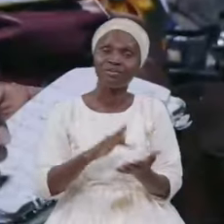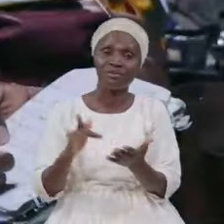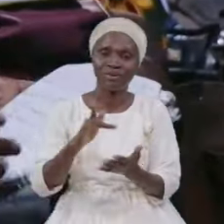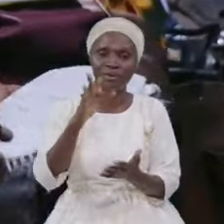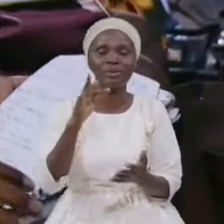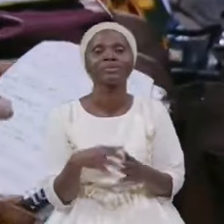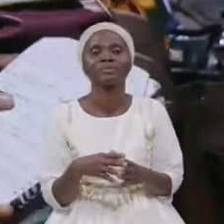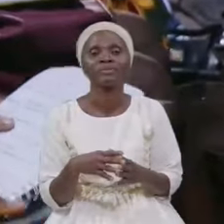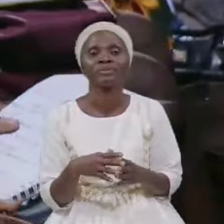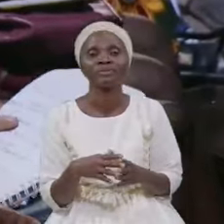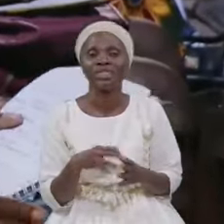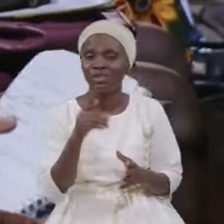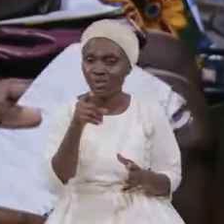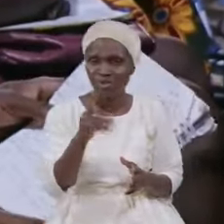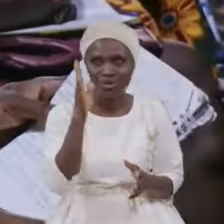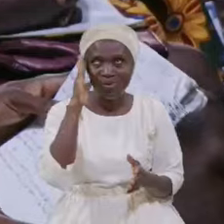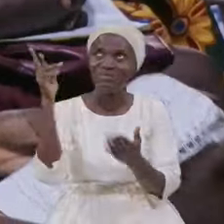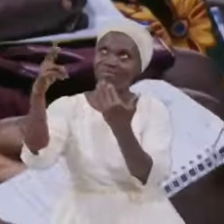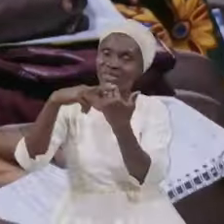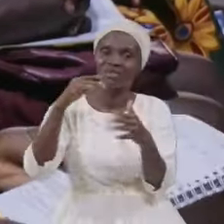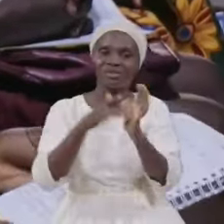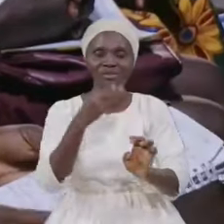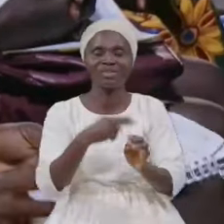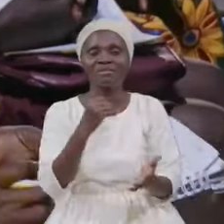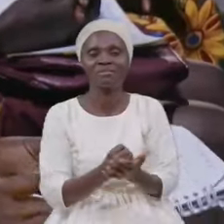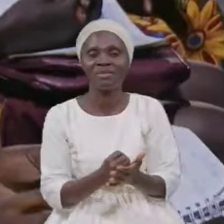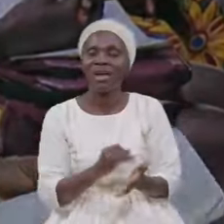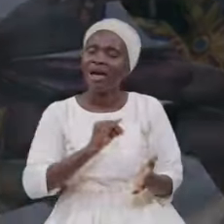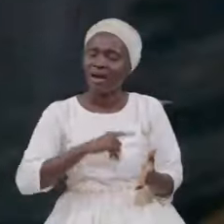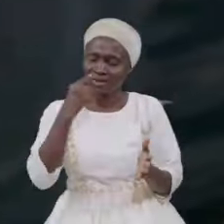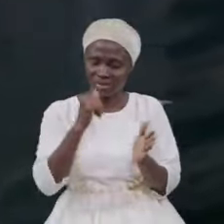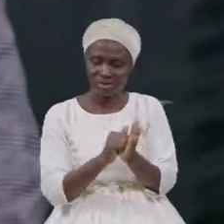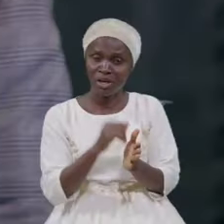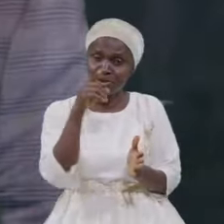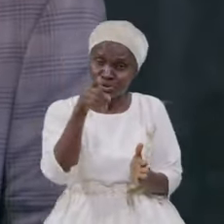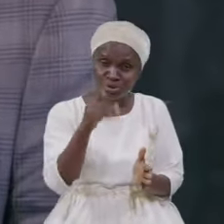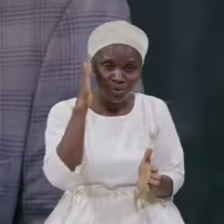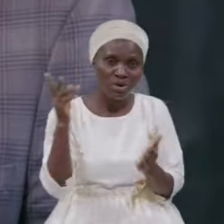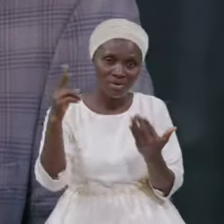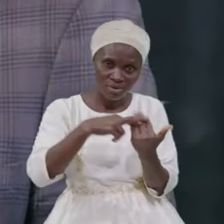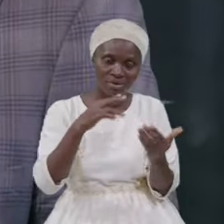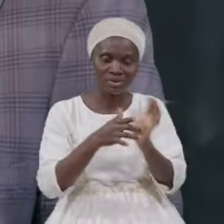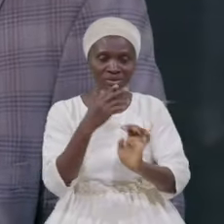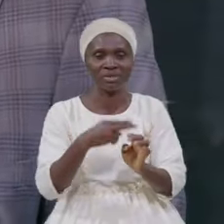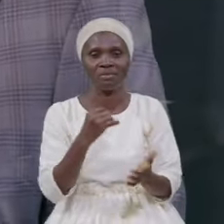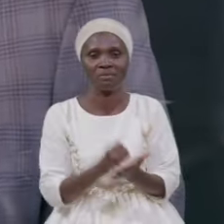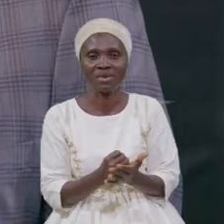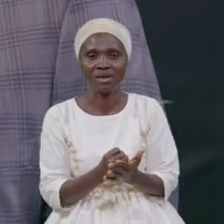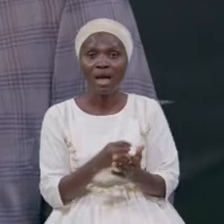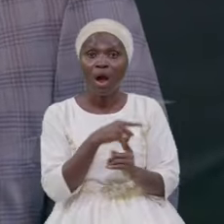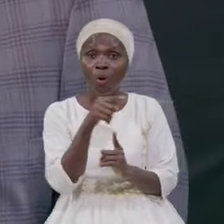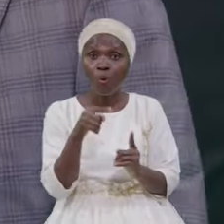retourner. J'ai dit, tu vas retourner à Dieu. Et si tu reviens à Dieu, quiconque vient à